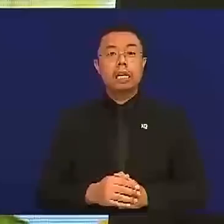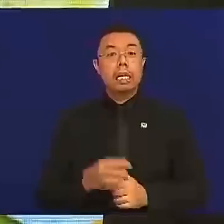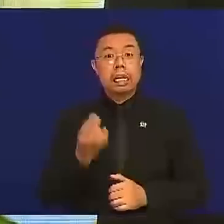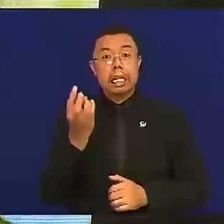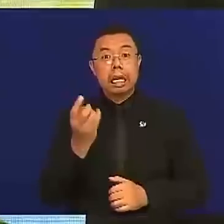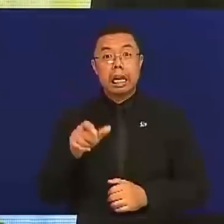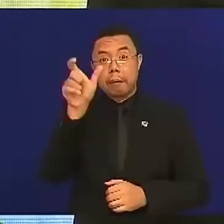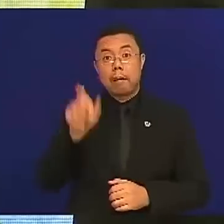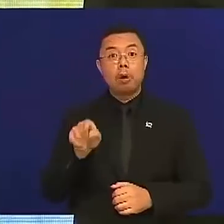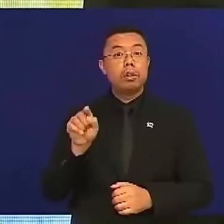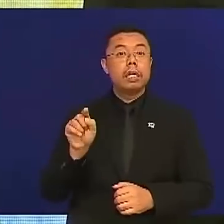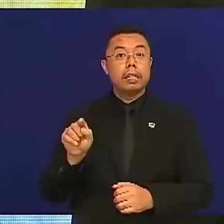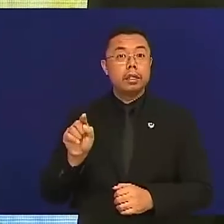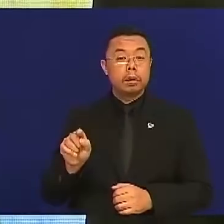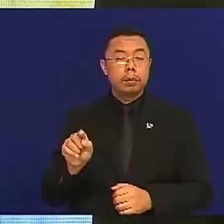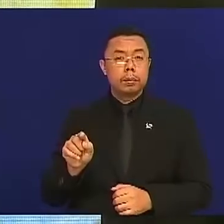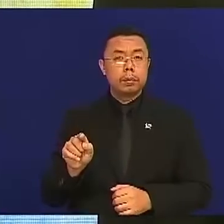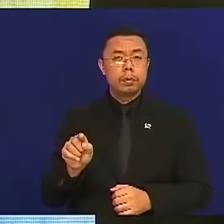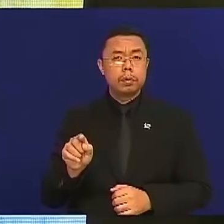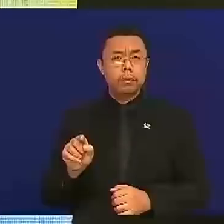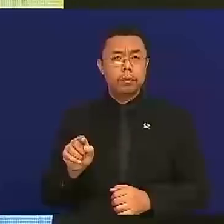Nilai manusia itu